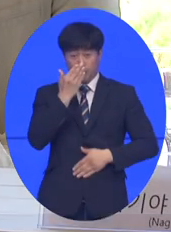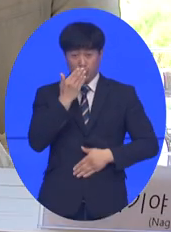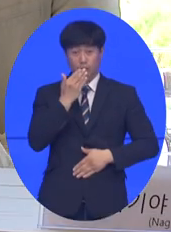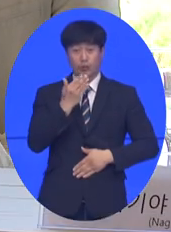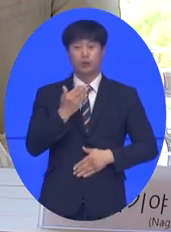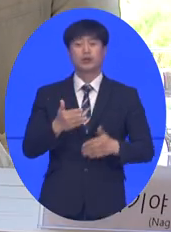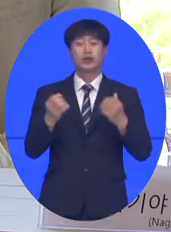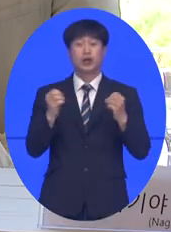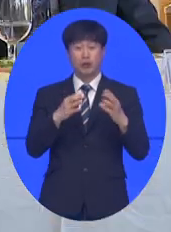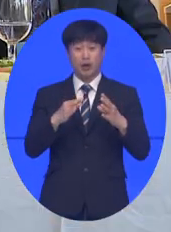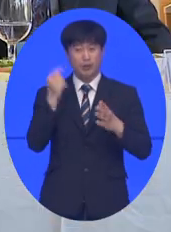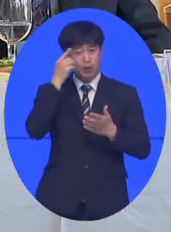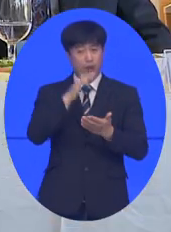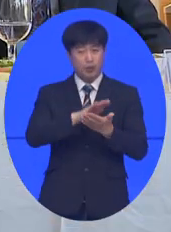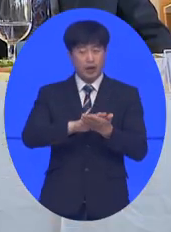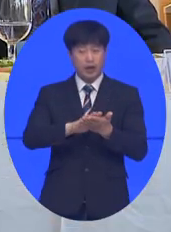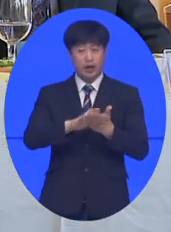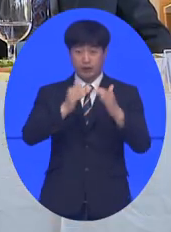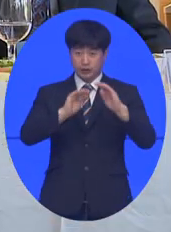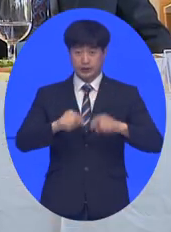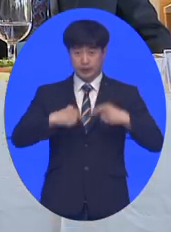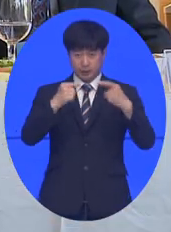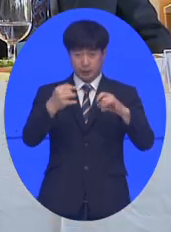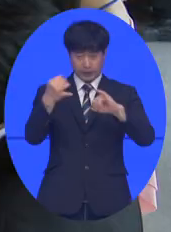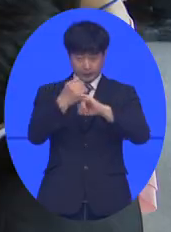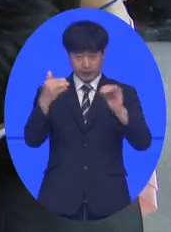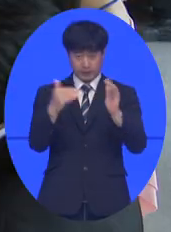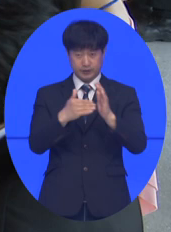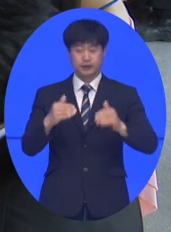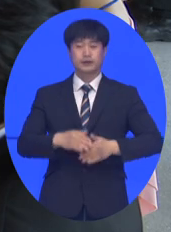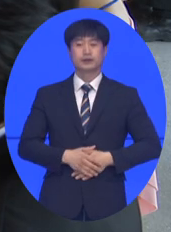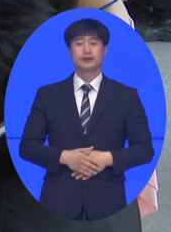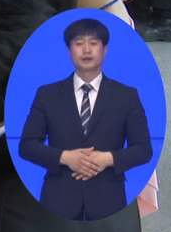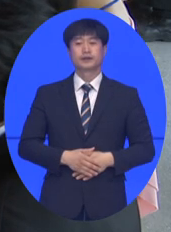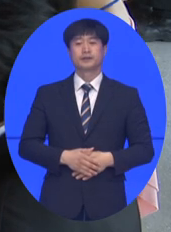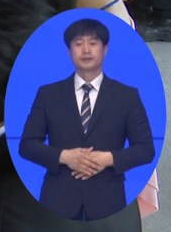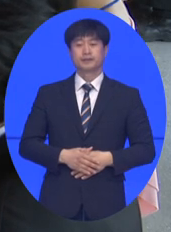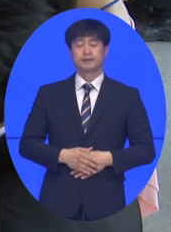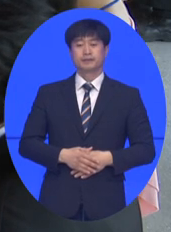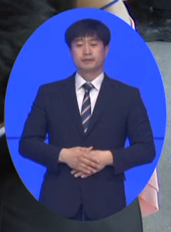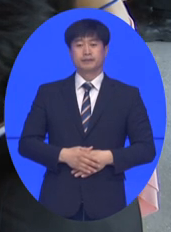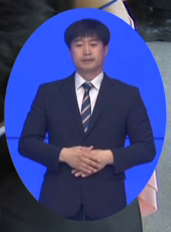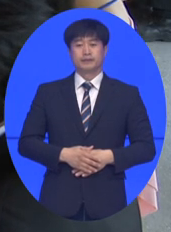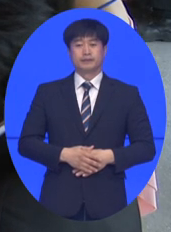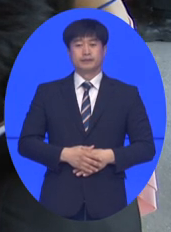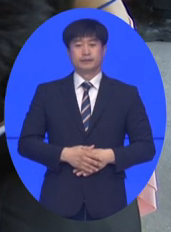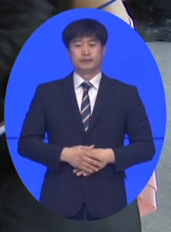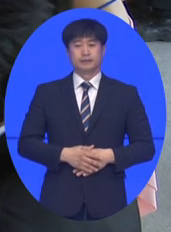평화를 위한 과정에 함께할 것을 약속했습니다. 경기지TV 이슬비입니다.